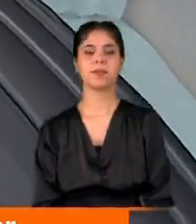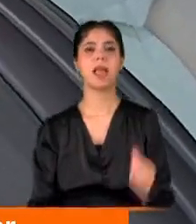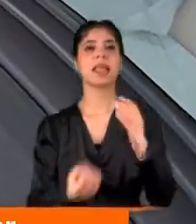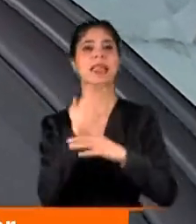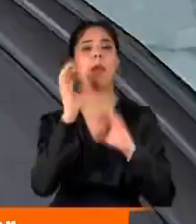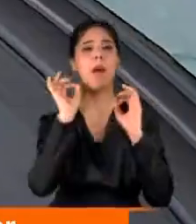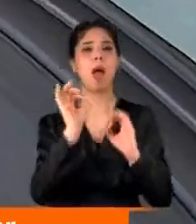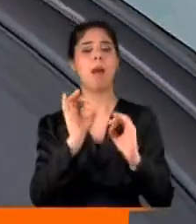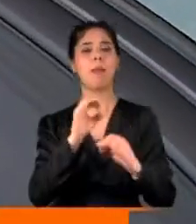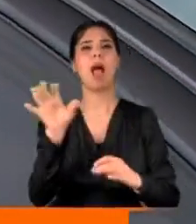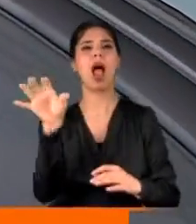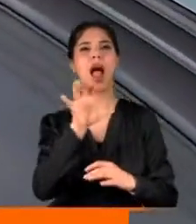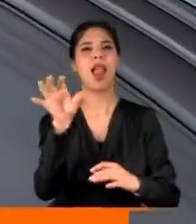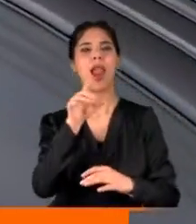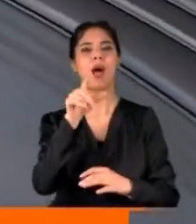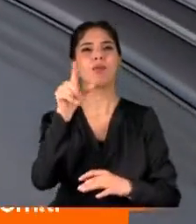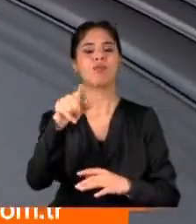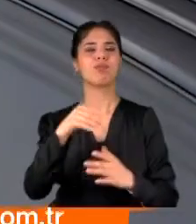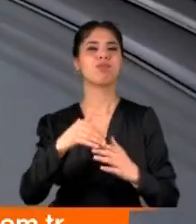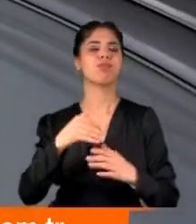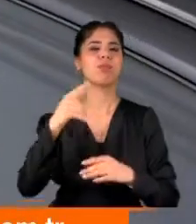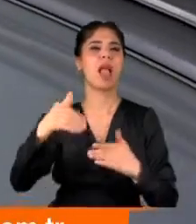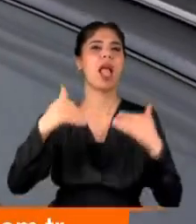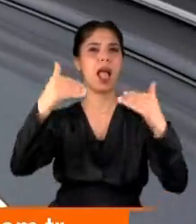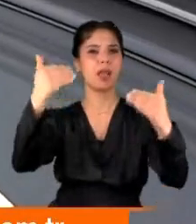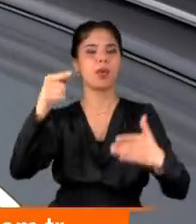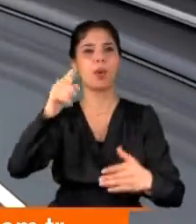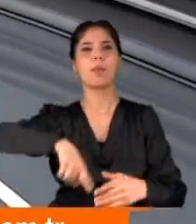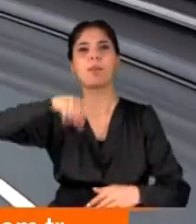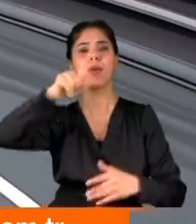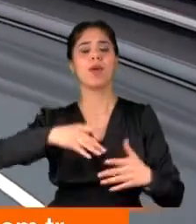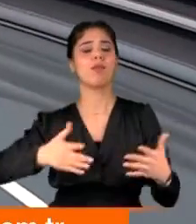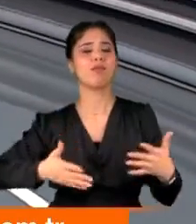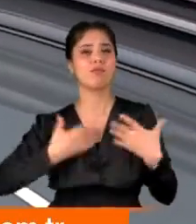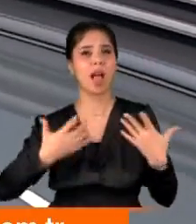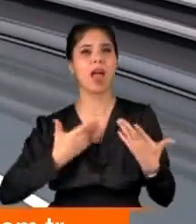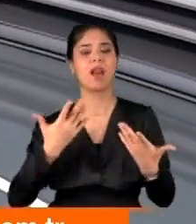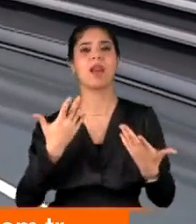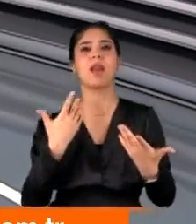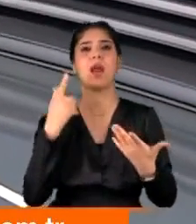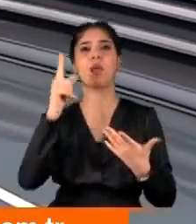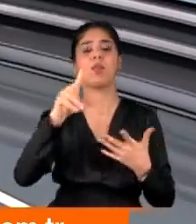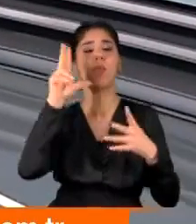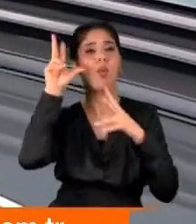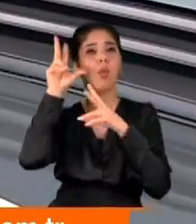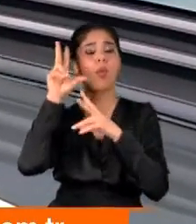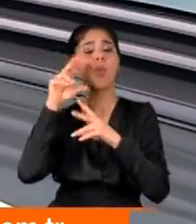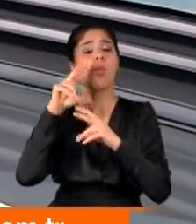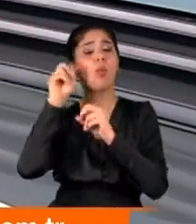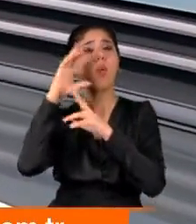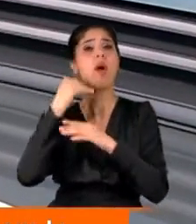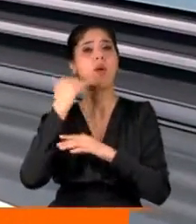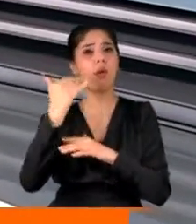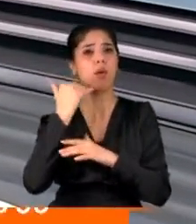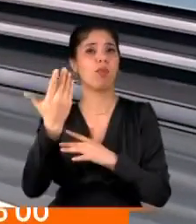Sabahları sürekli alarmı erteleyenler gün boyunca bu soruyu soruyor kendine uyanamayıp alarmını erteleyenlerin ortak bir noktası daha